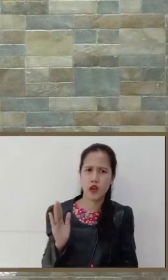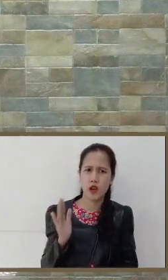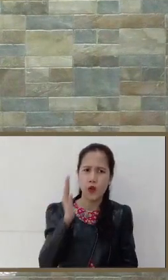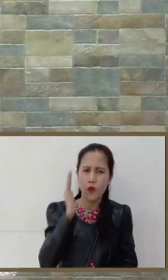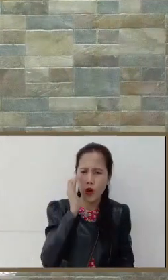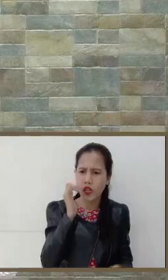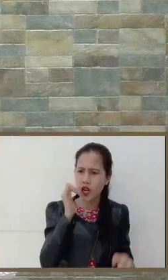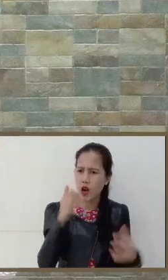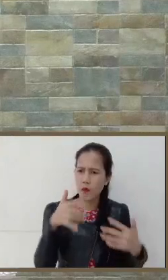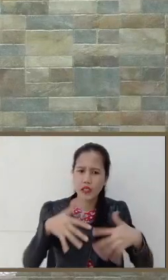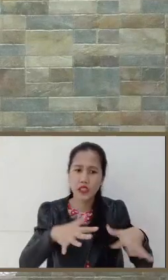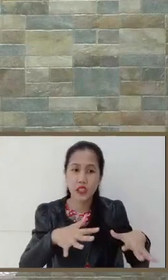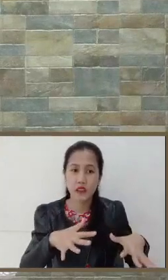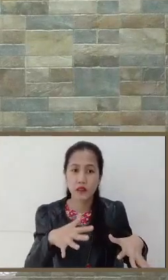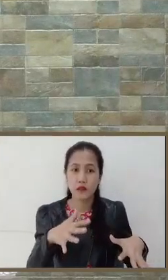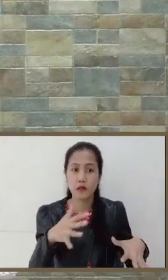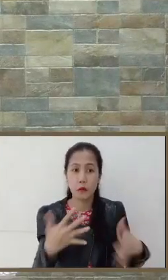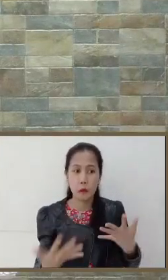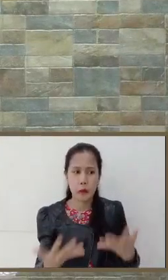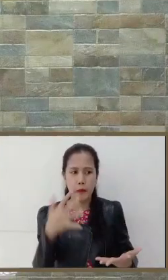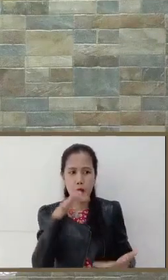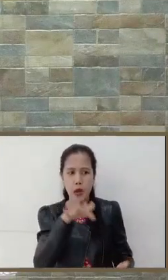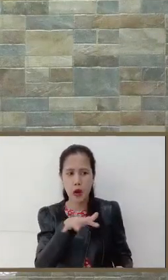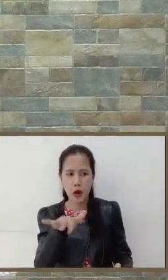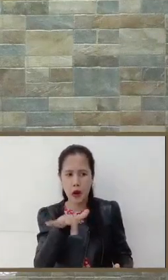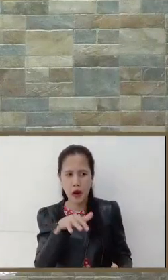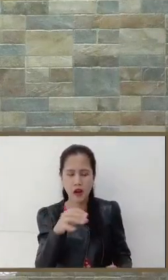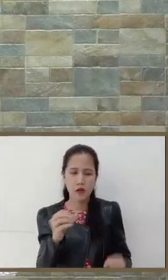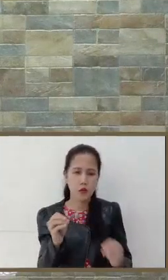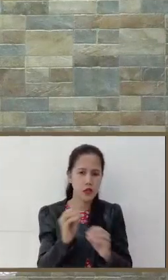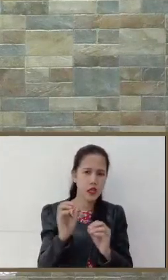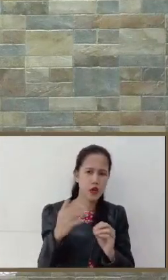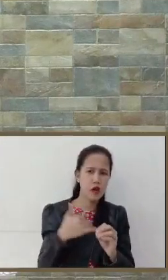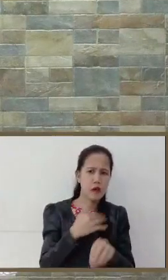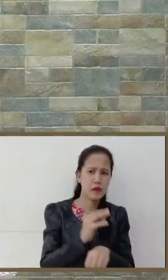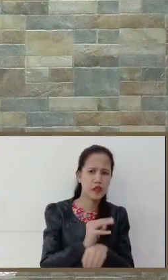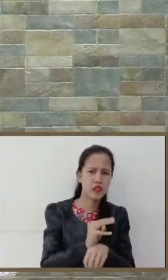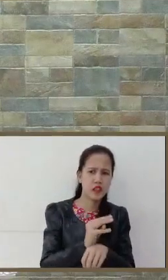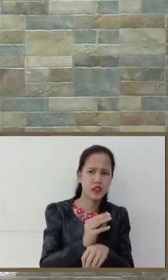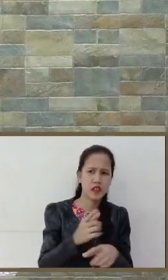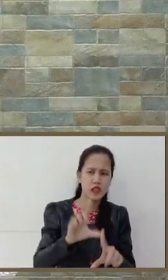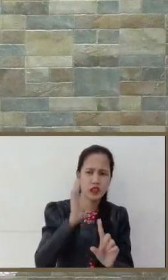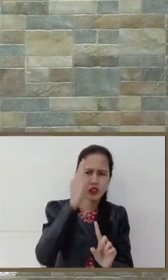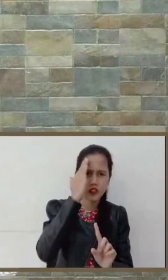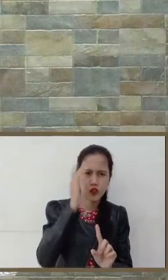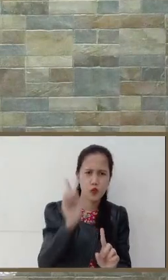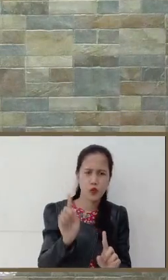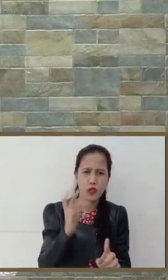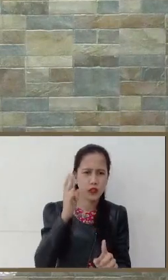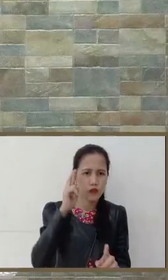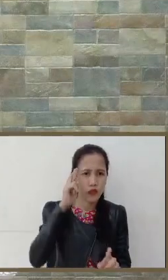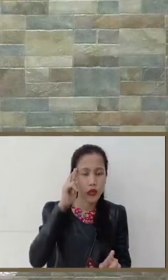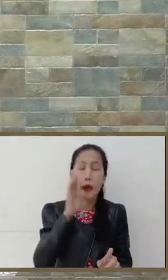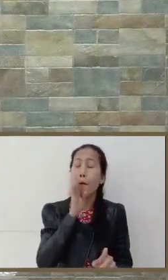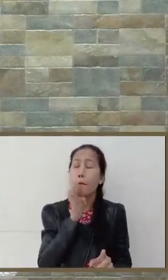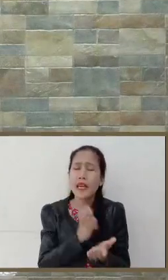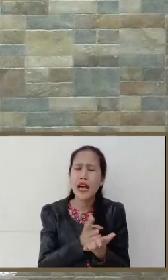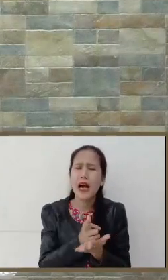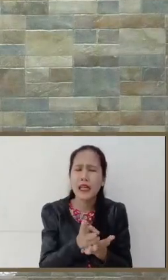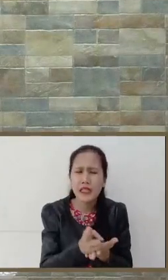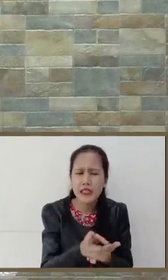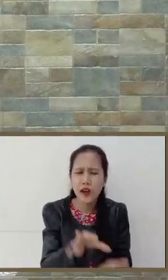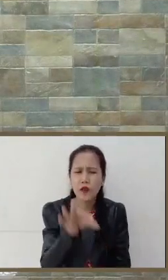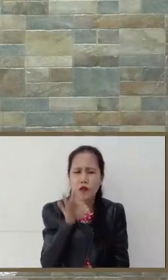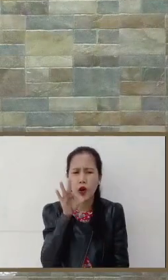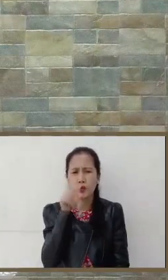dyan sa kadahilan ng, baka mapansin nila na kung saan wala na ako sa ministry, alamin nila kung anong dahilan. Maging honest ka sa sarili mo na merong nakitang kahinaan sa iyo na